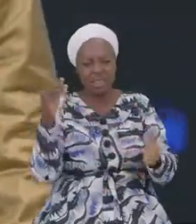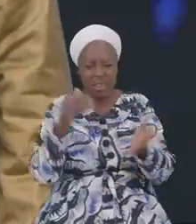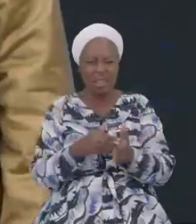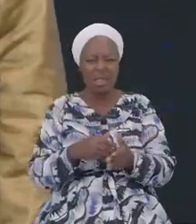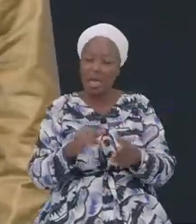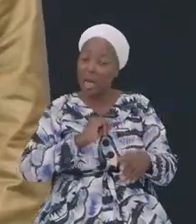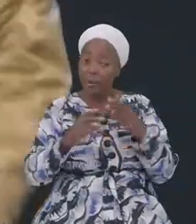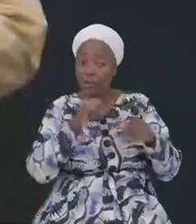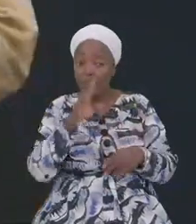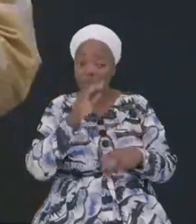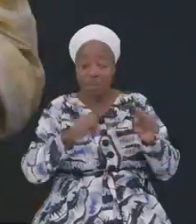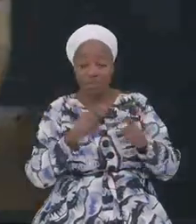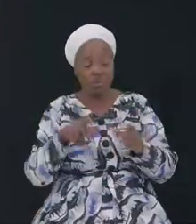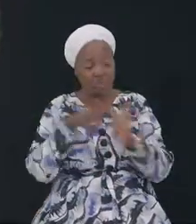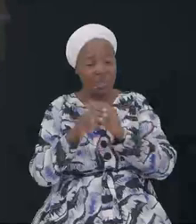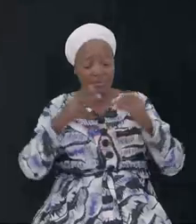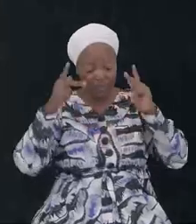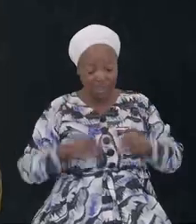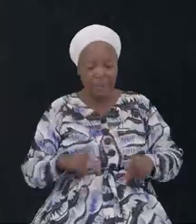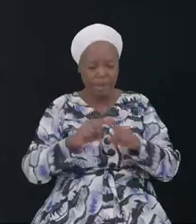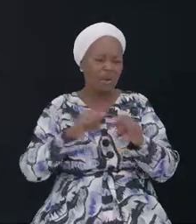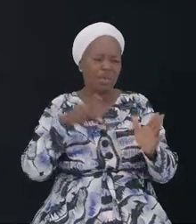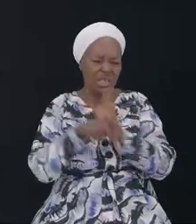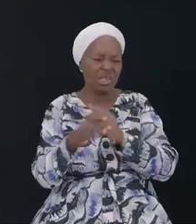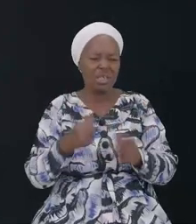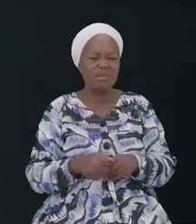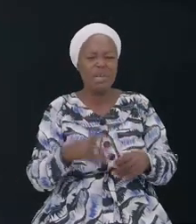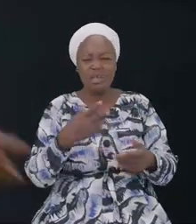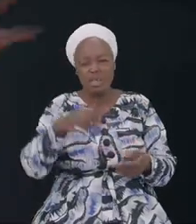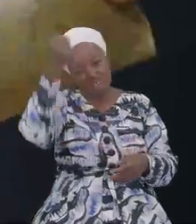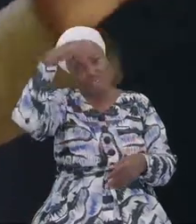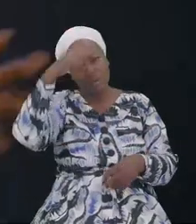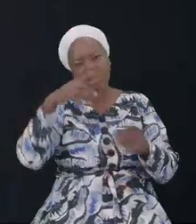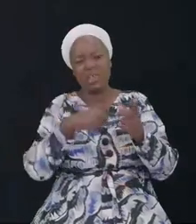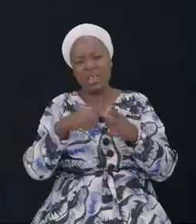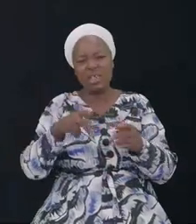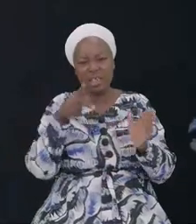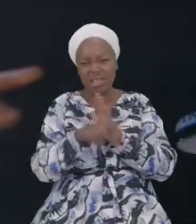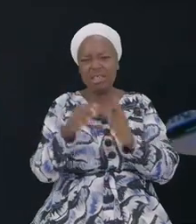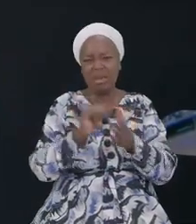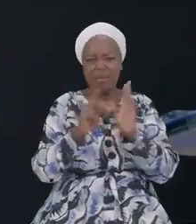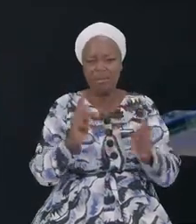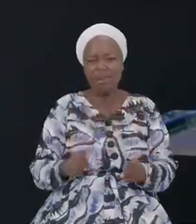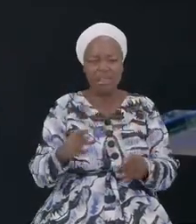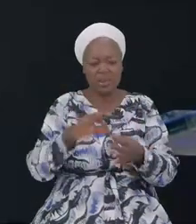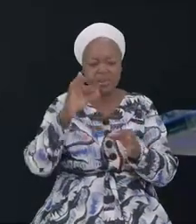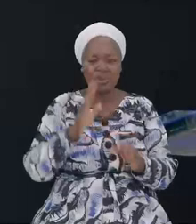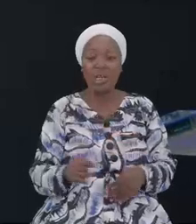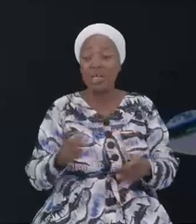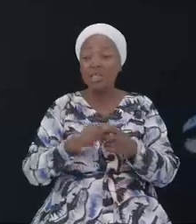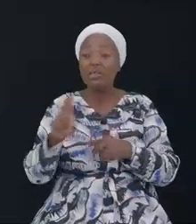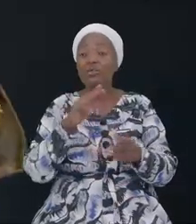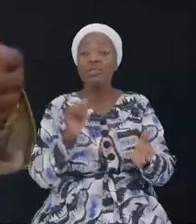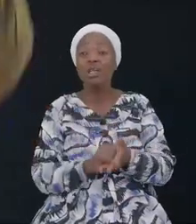intelligence et qu'il ne sera pas. Je ne peux pas, peut-être ne pas le tuer physiquement, je vais le tuer psychologiquement. Je vais le tuer spirituellement. Je